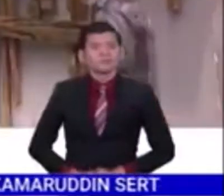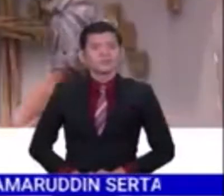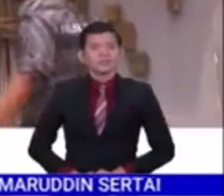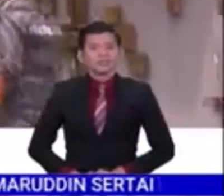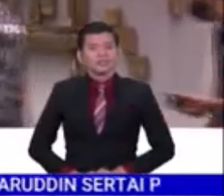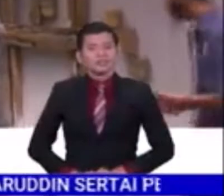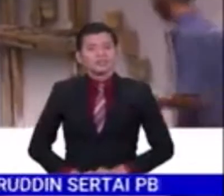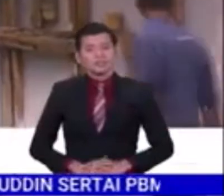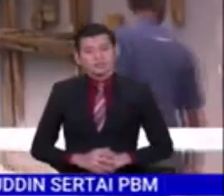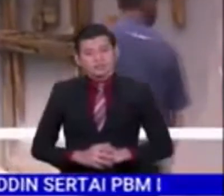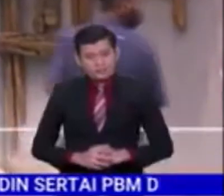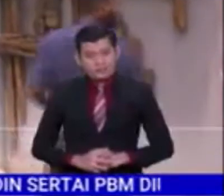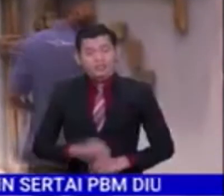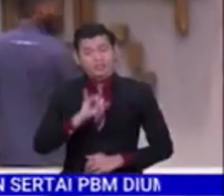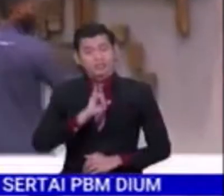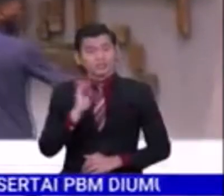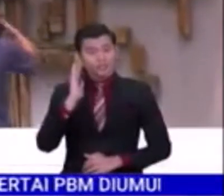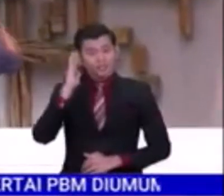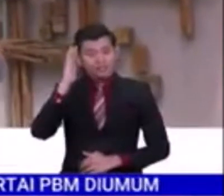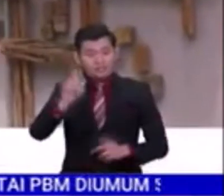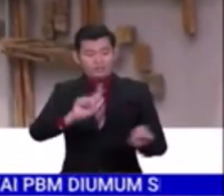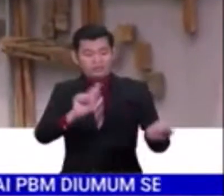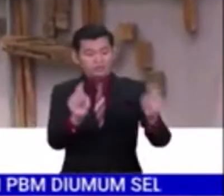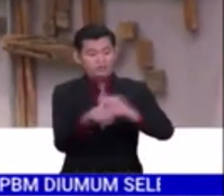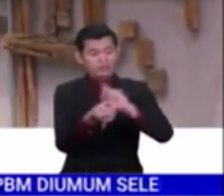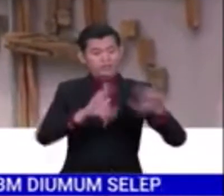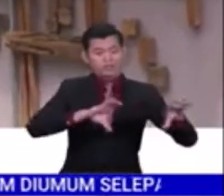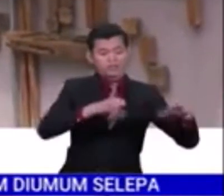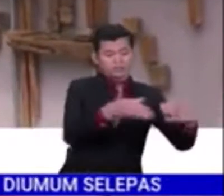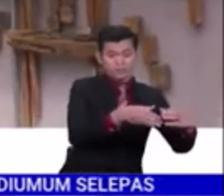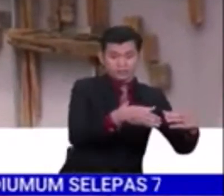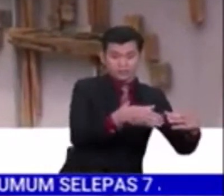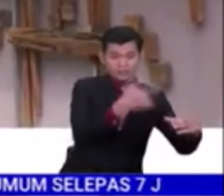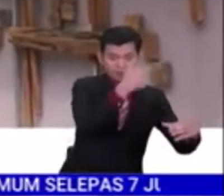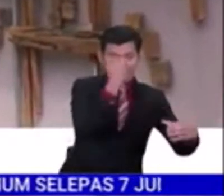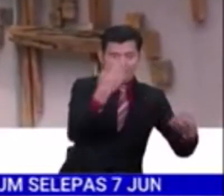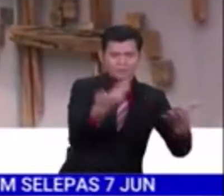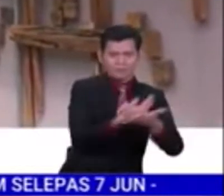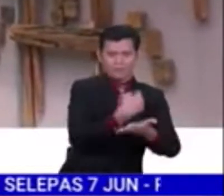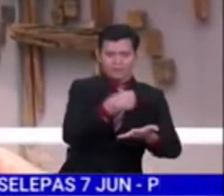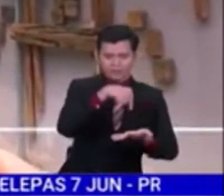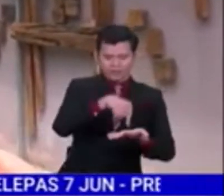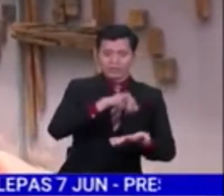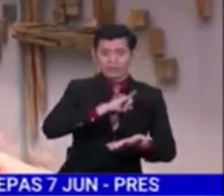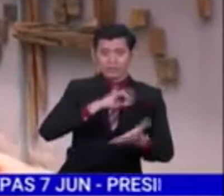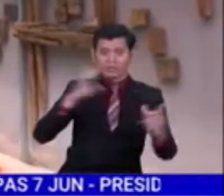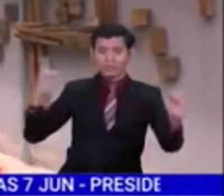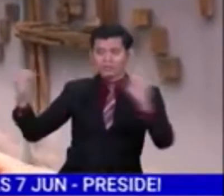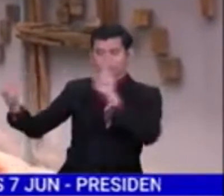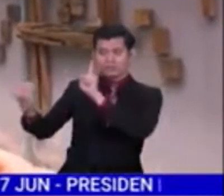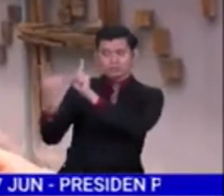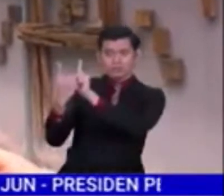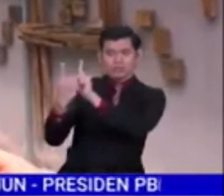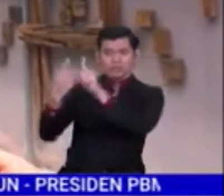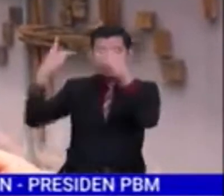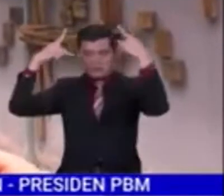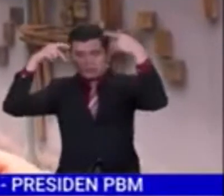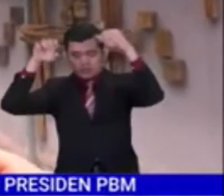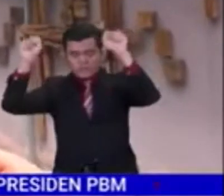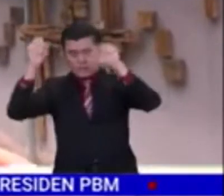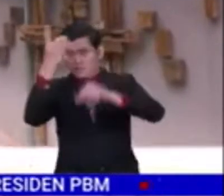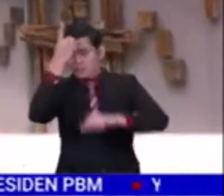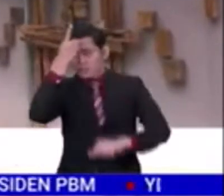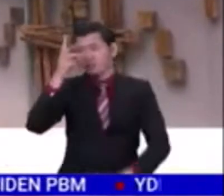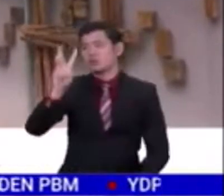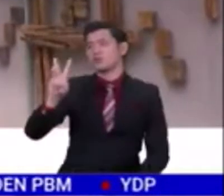Hai Jaya ganep menukarkan kelas harganya baru ni Sai Punjabi jumbo dengan Presiden data viral semoga